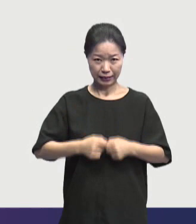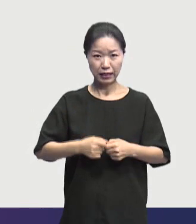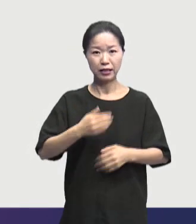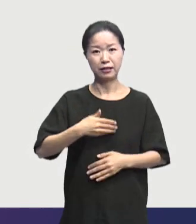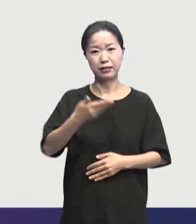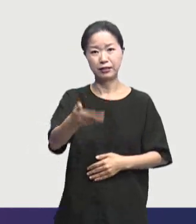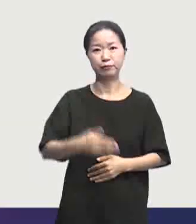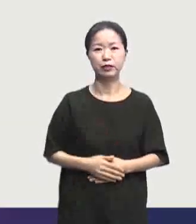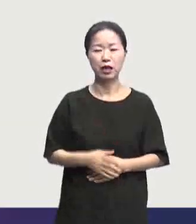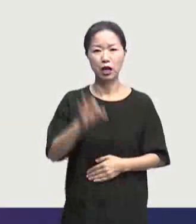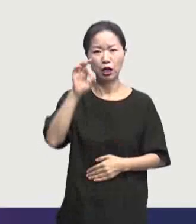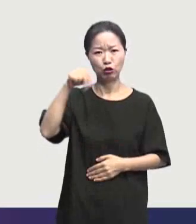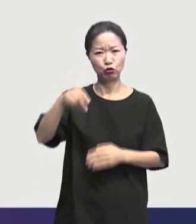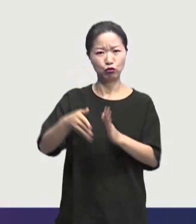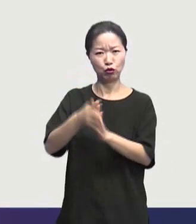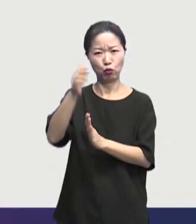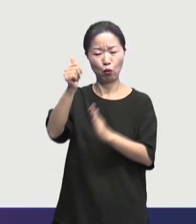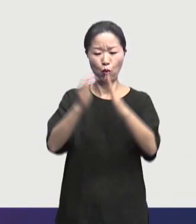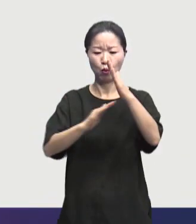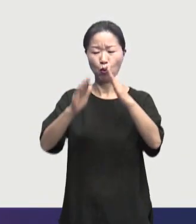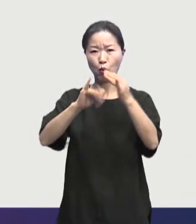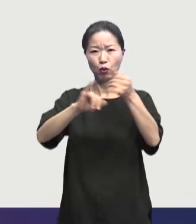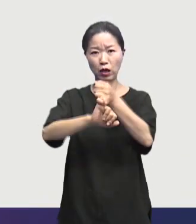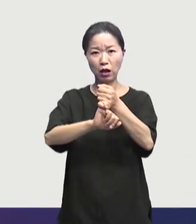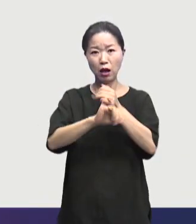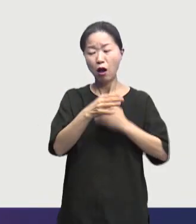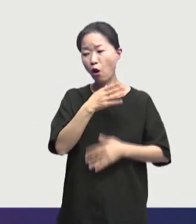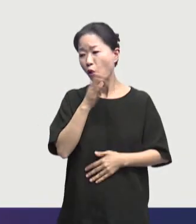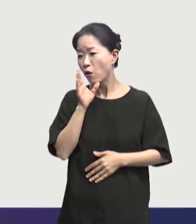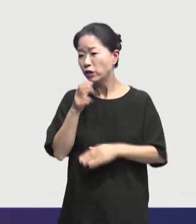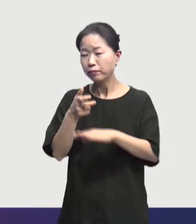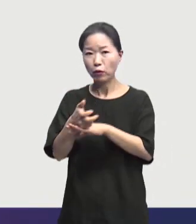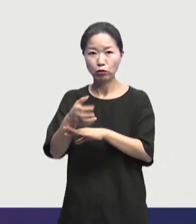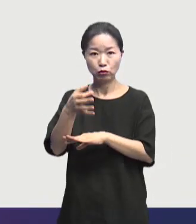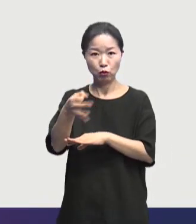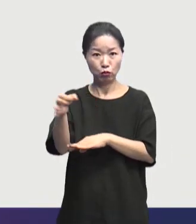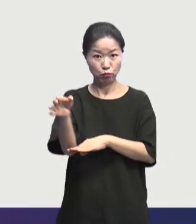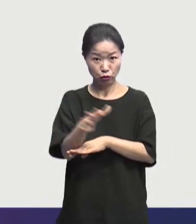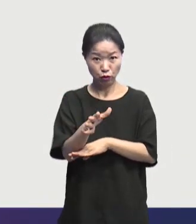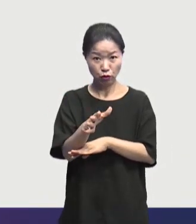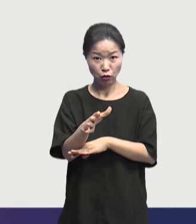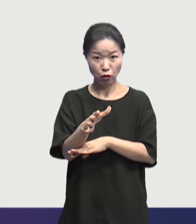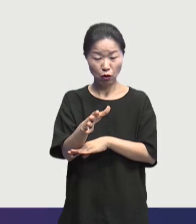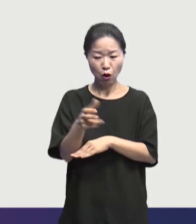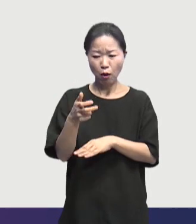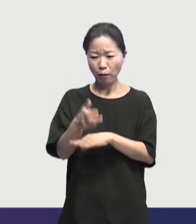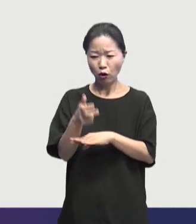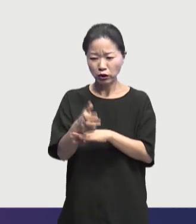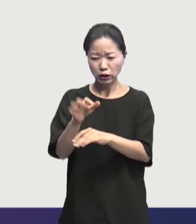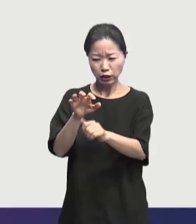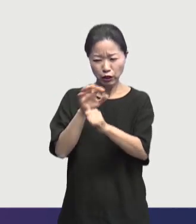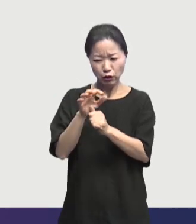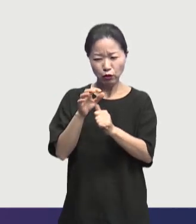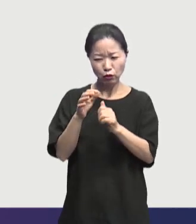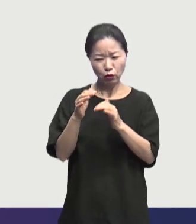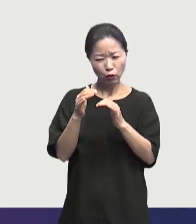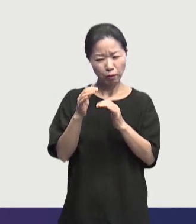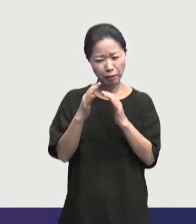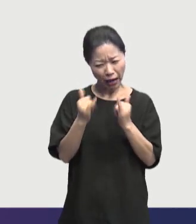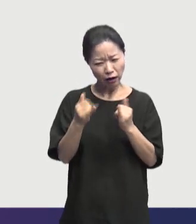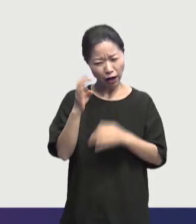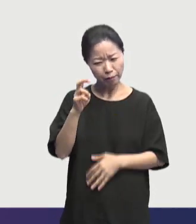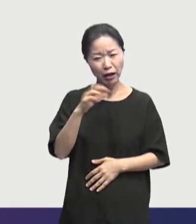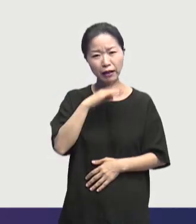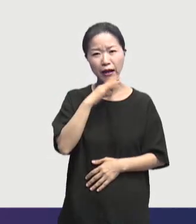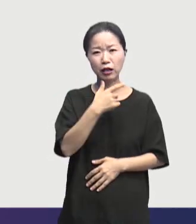알아봅니다. 유정복 시장 공약인 어르신 버스요금 무료 사업은 버스 이용 빈도가 높을 것으로 예상되는